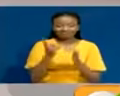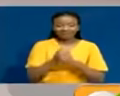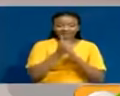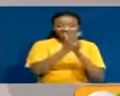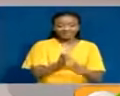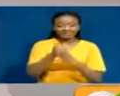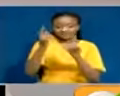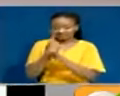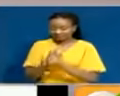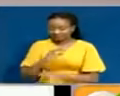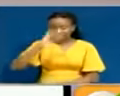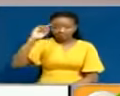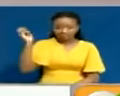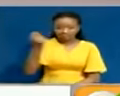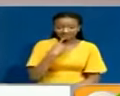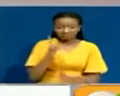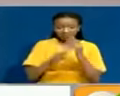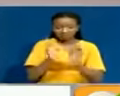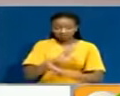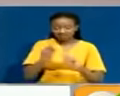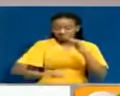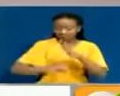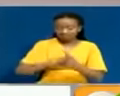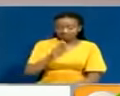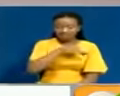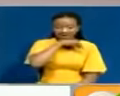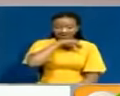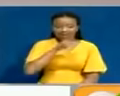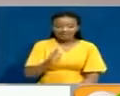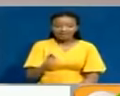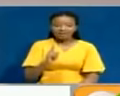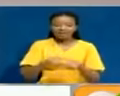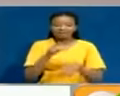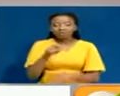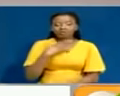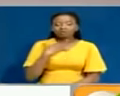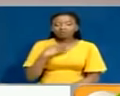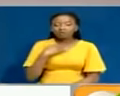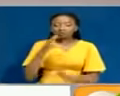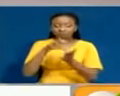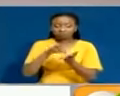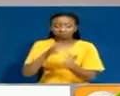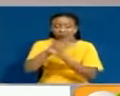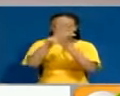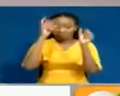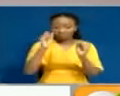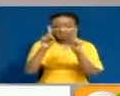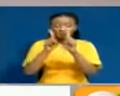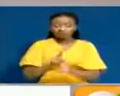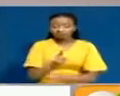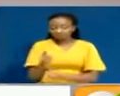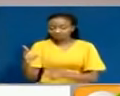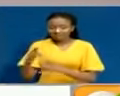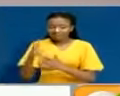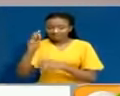Baadhi ya viongozi wa Mlima Kenya wameapa kumuunga mkono kinara wa ODM Raila Odinga kwenye azma yake ya kuwa rais. Wabunge hao wamesema kuwa